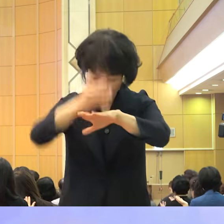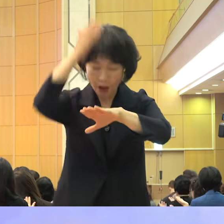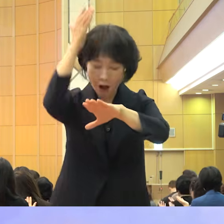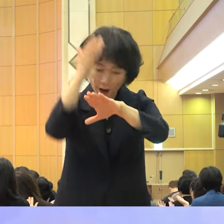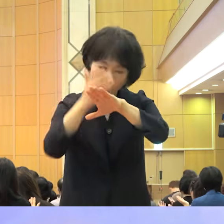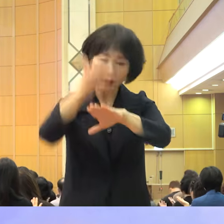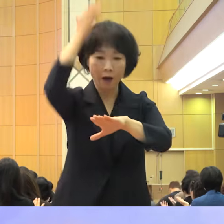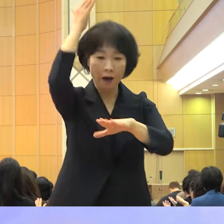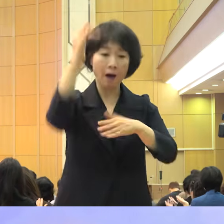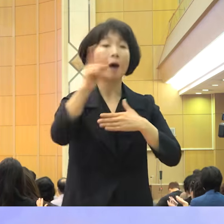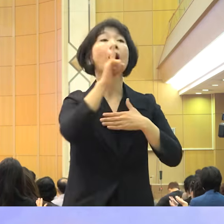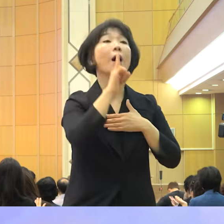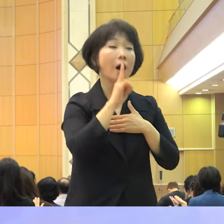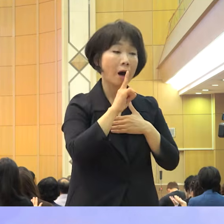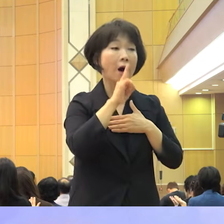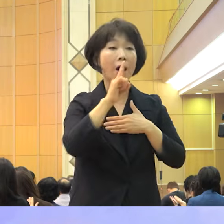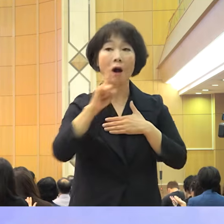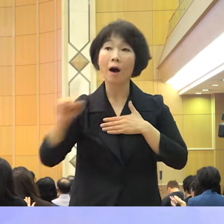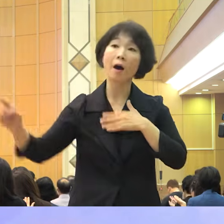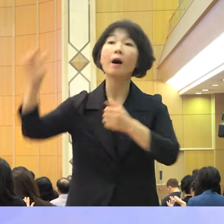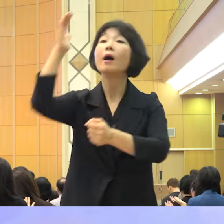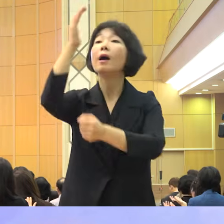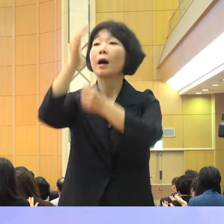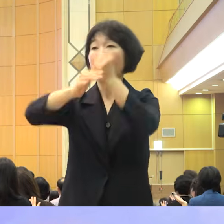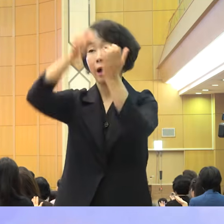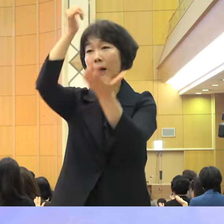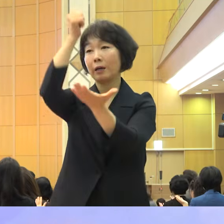영원한 감사하라.